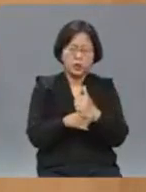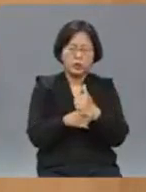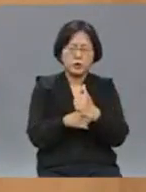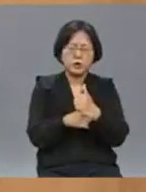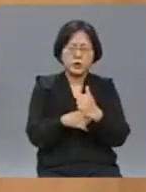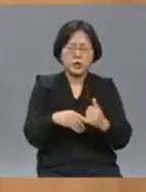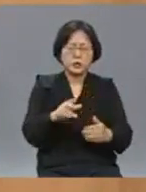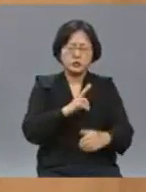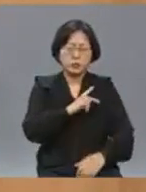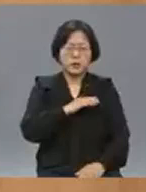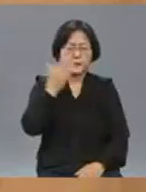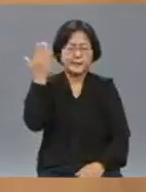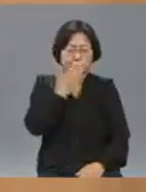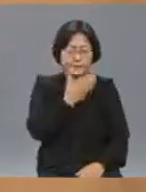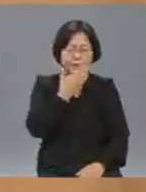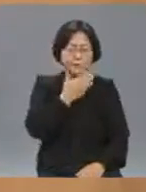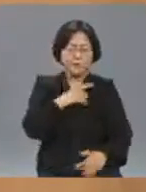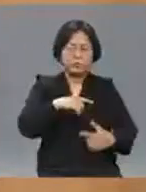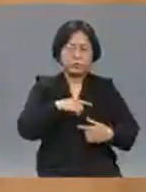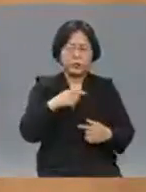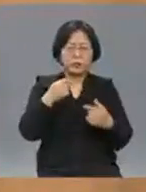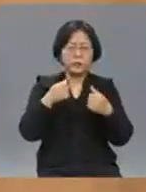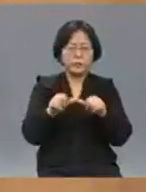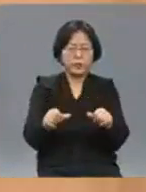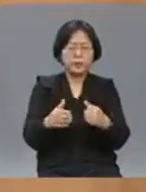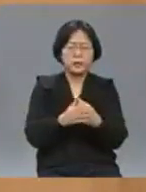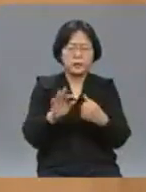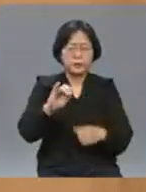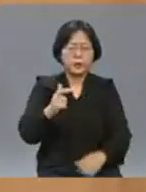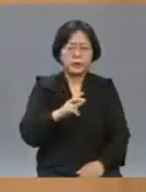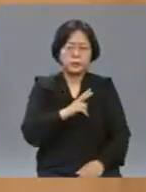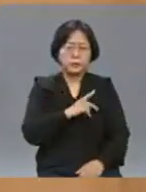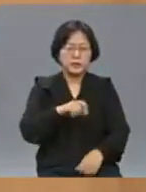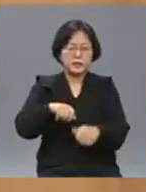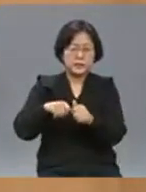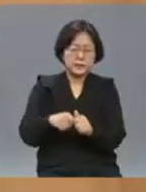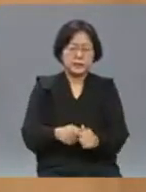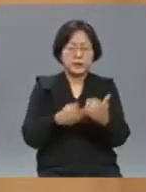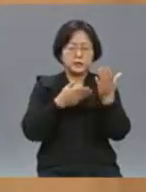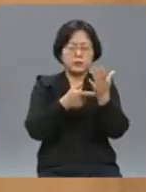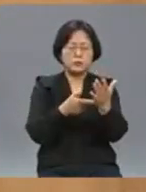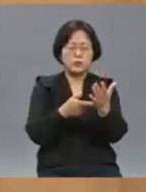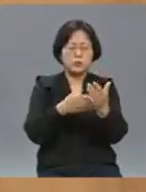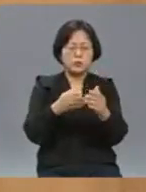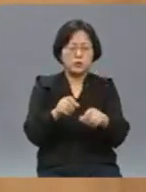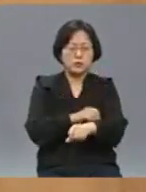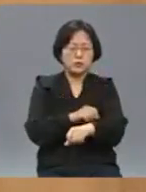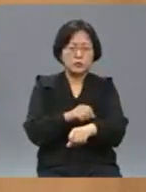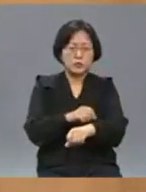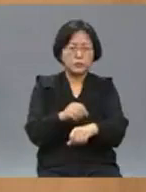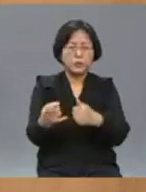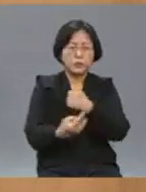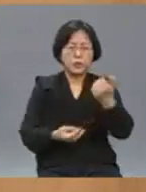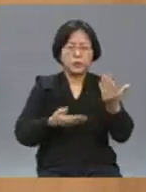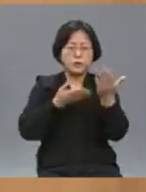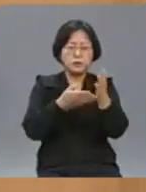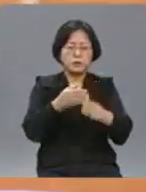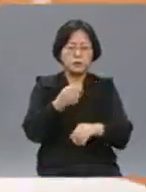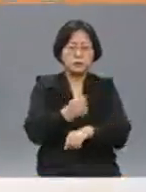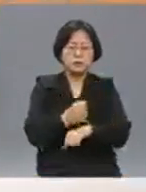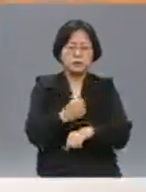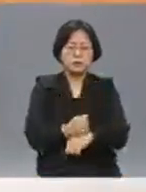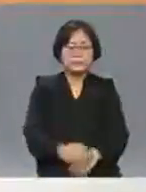청렴 및 품위 유지 의무 위반입니다. 임미란 의원의 징계 요구서를 윤리특별위원회에 회부하도록